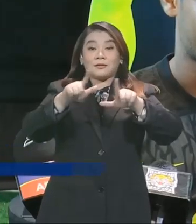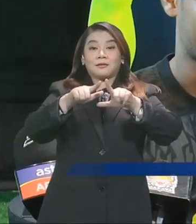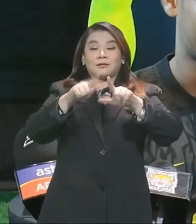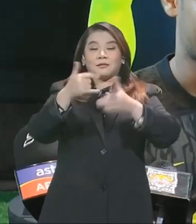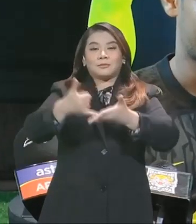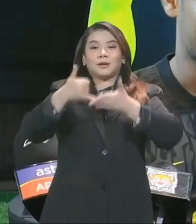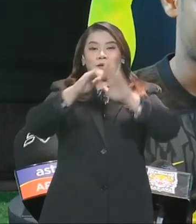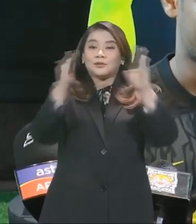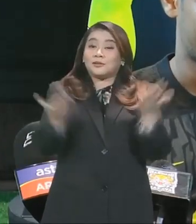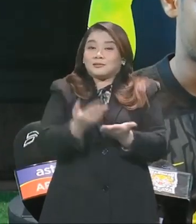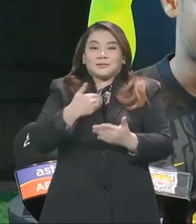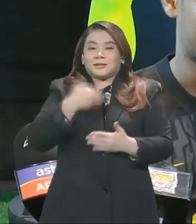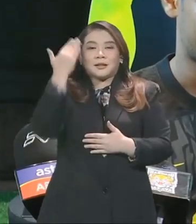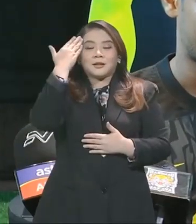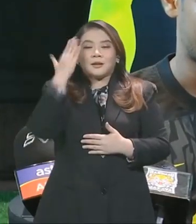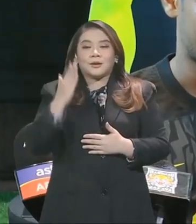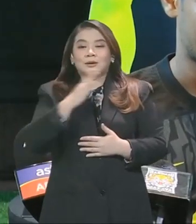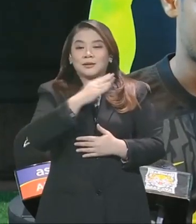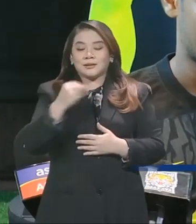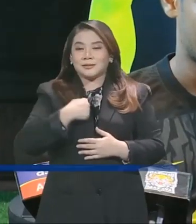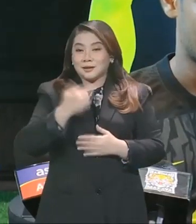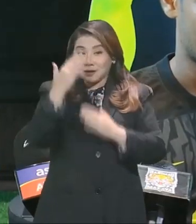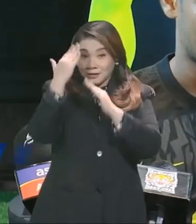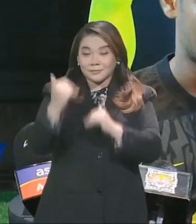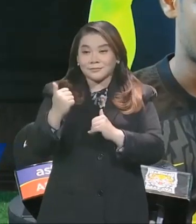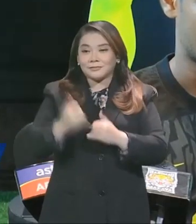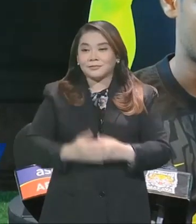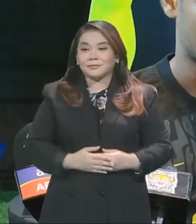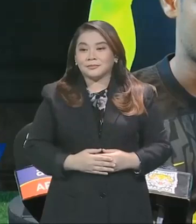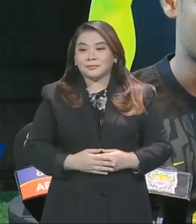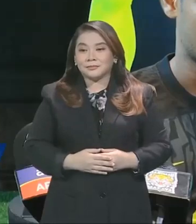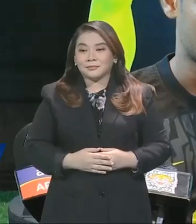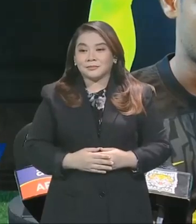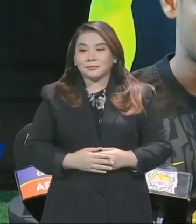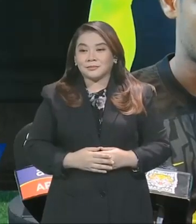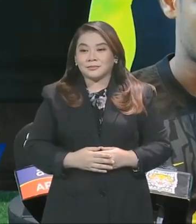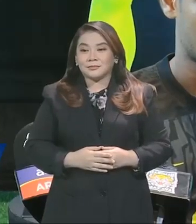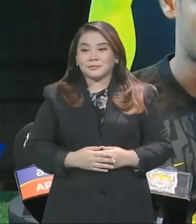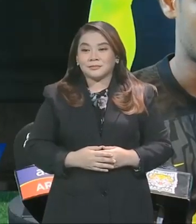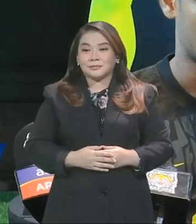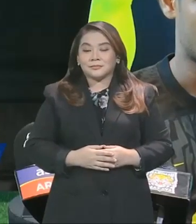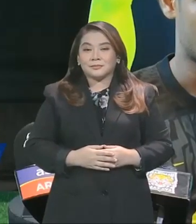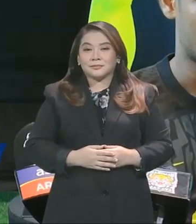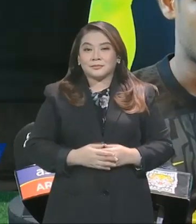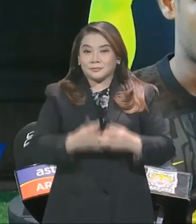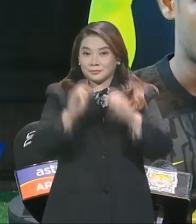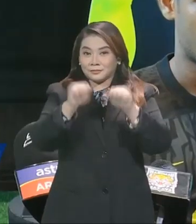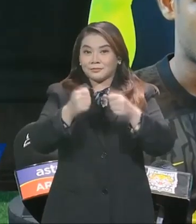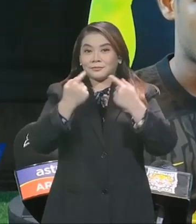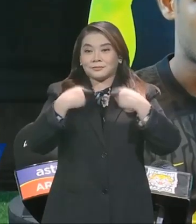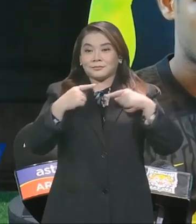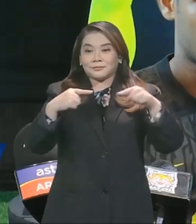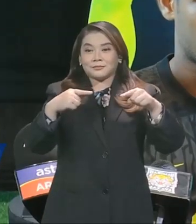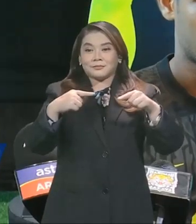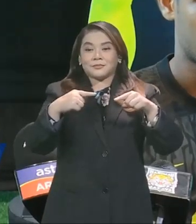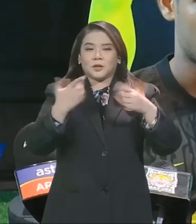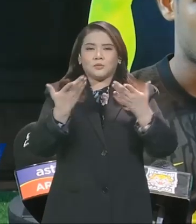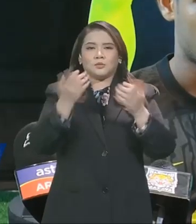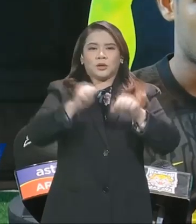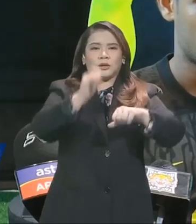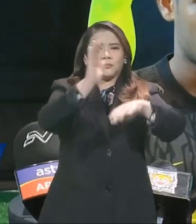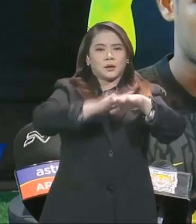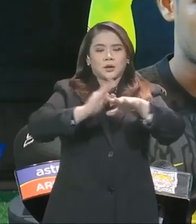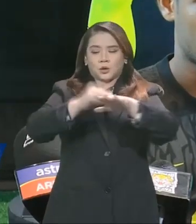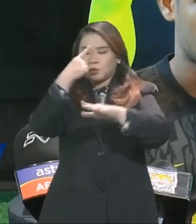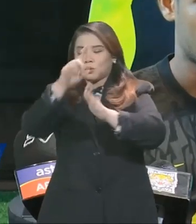tahu. Dan saya harap komitmen player yang akan dipanggil